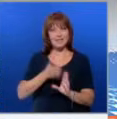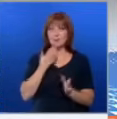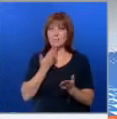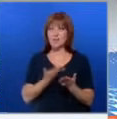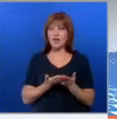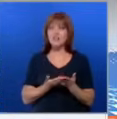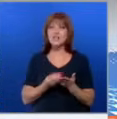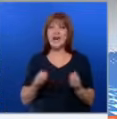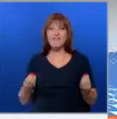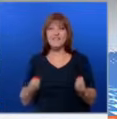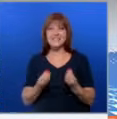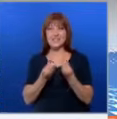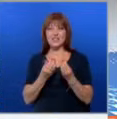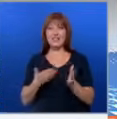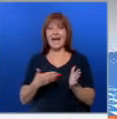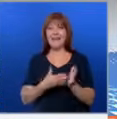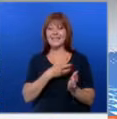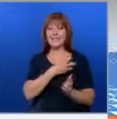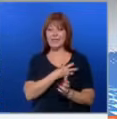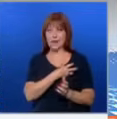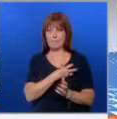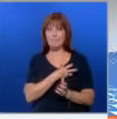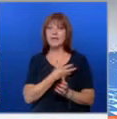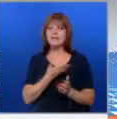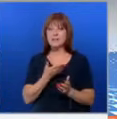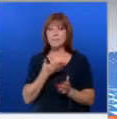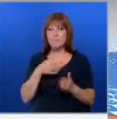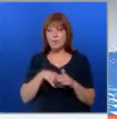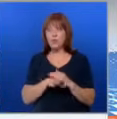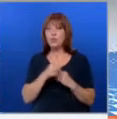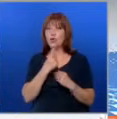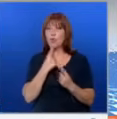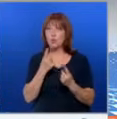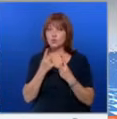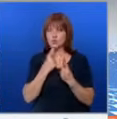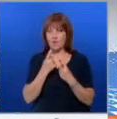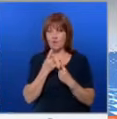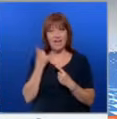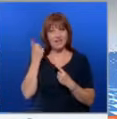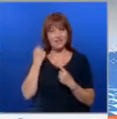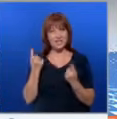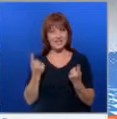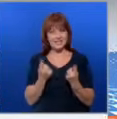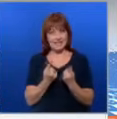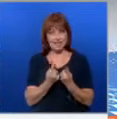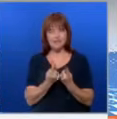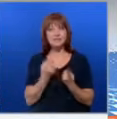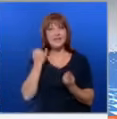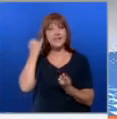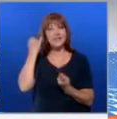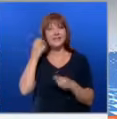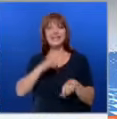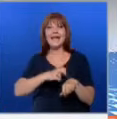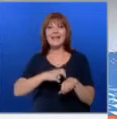от Възраждане анти-ГЕРБ и ДПС коалиция, дори под условие. След вчерашния Национален съвет на коалицията стана ясна идеята на